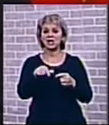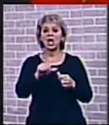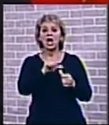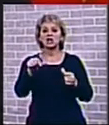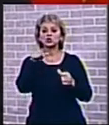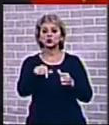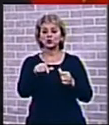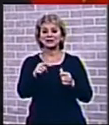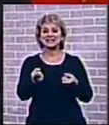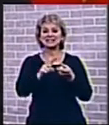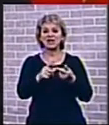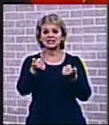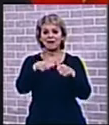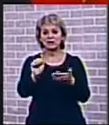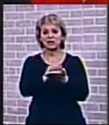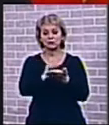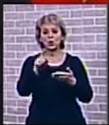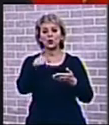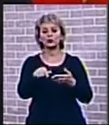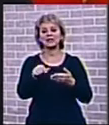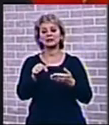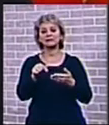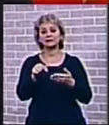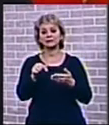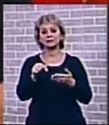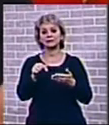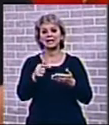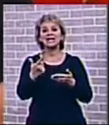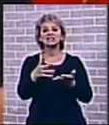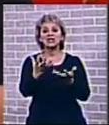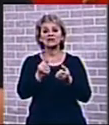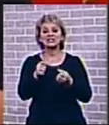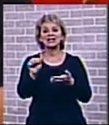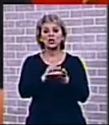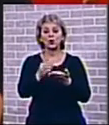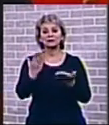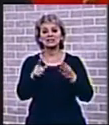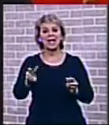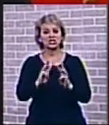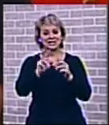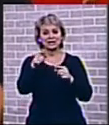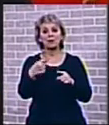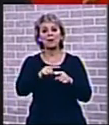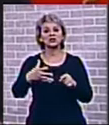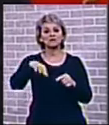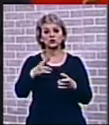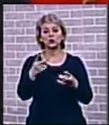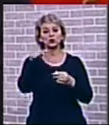особенно связанные с оформлением документа. Где взять людям документы, если они сгорели. Поэтому это